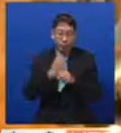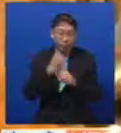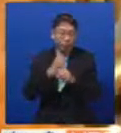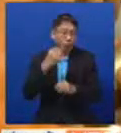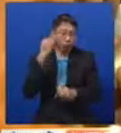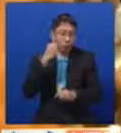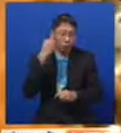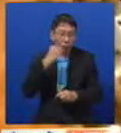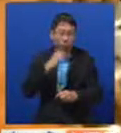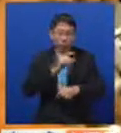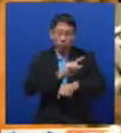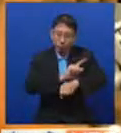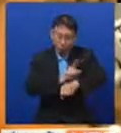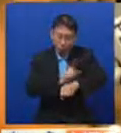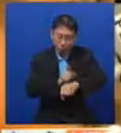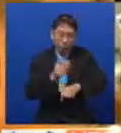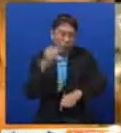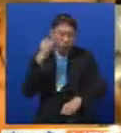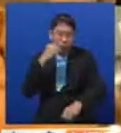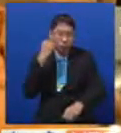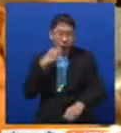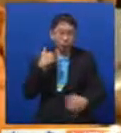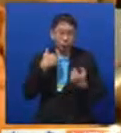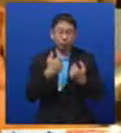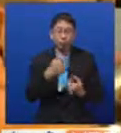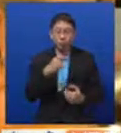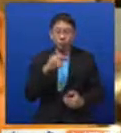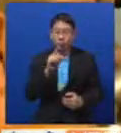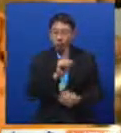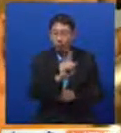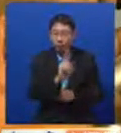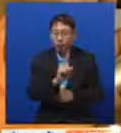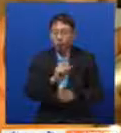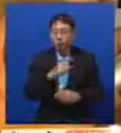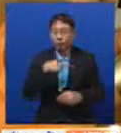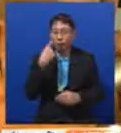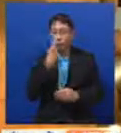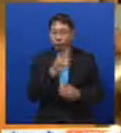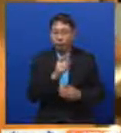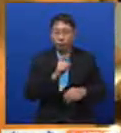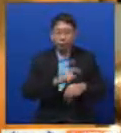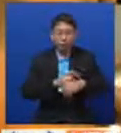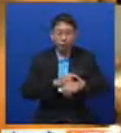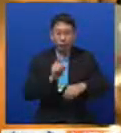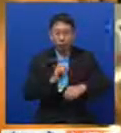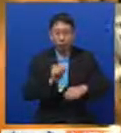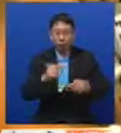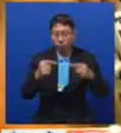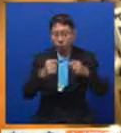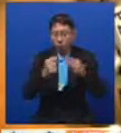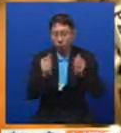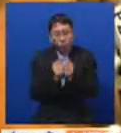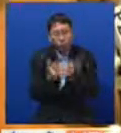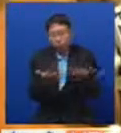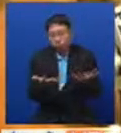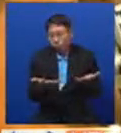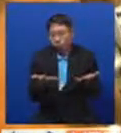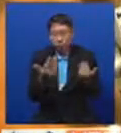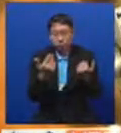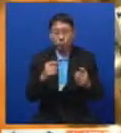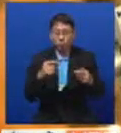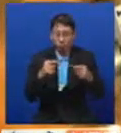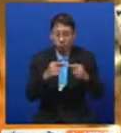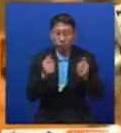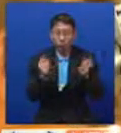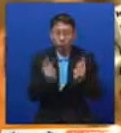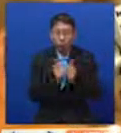ชั่วโมงทุกนาทีเพราะฉะนั้นเมื่อเห็นว่าจุดใดช่วงใดคนใดเวลาใดไม่เหมาะสมหรือมีที่เหมาะสม